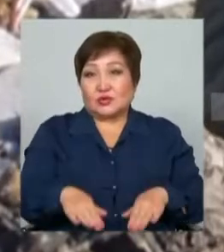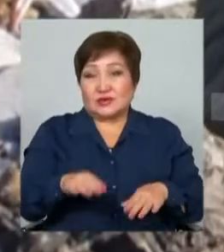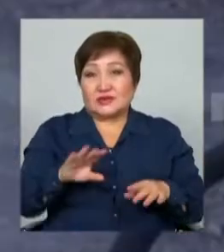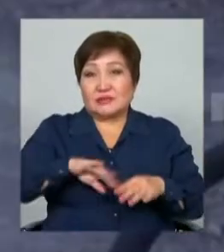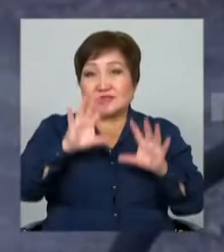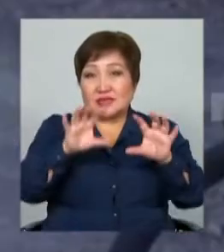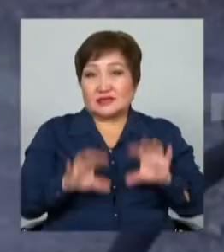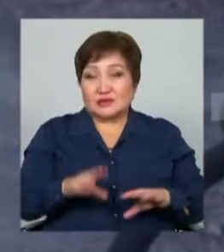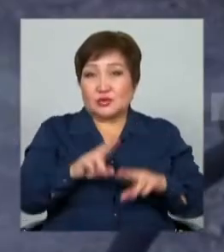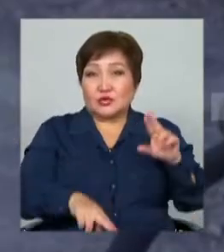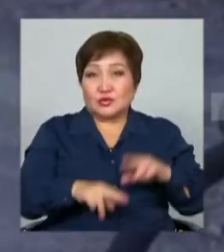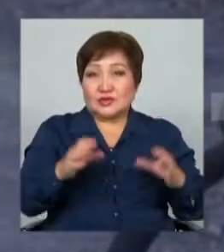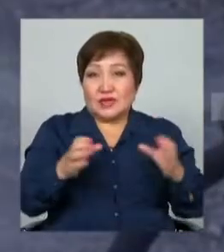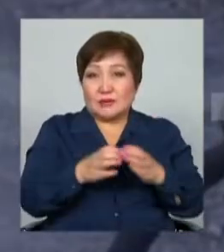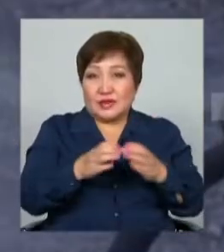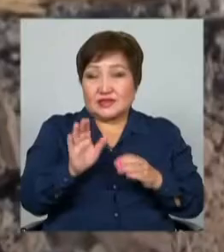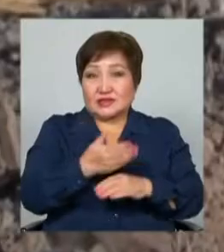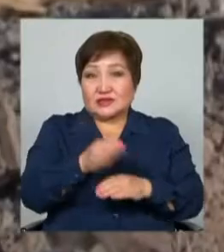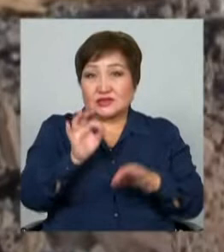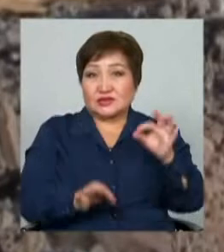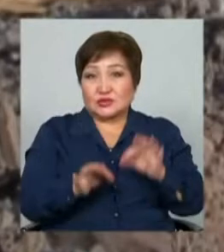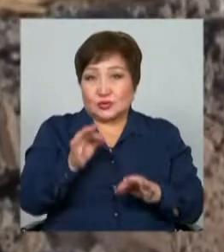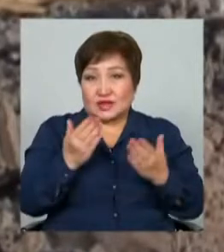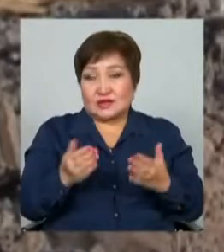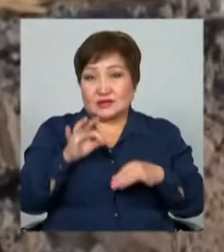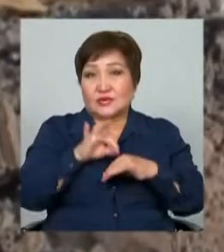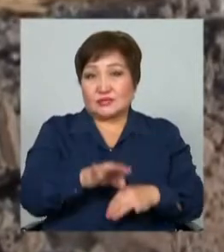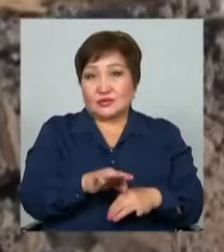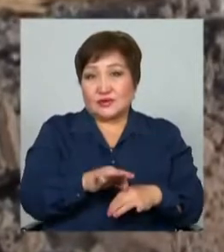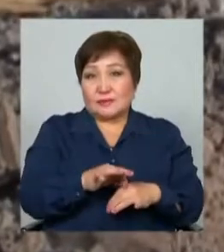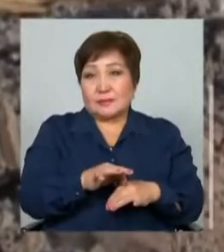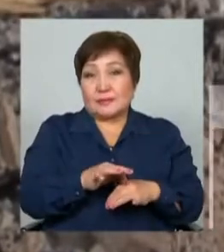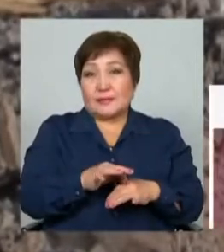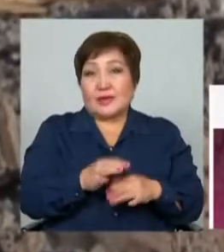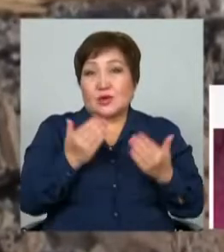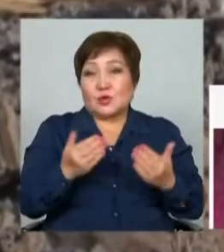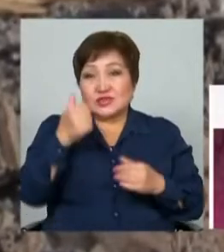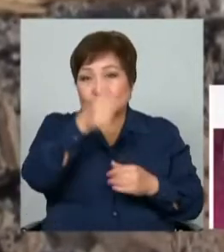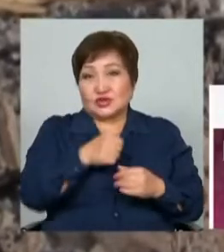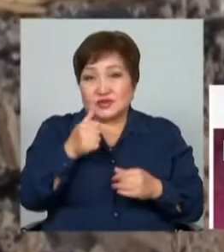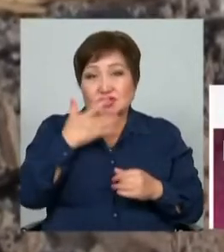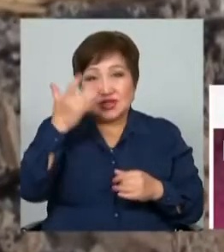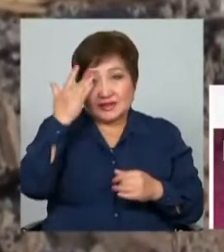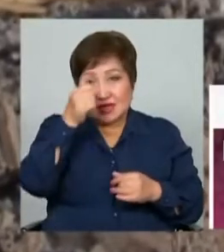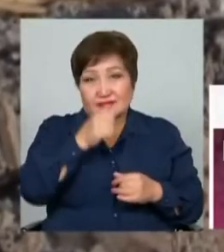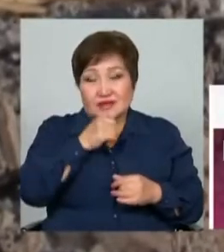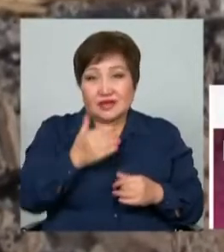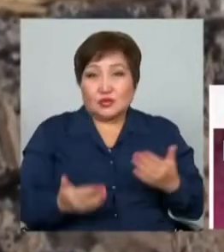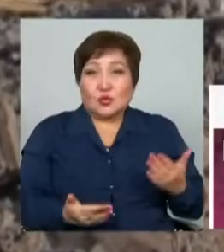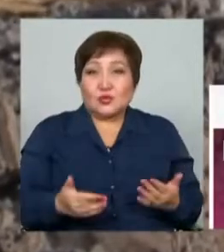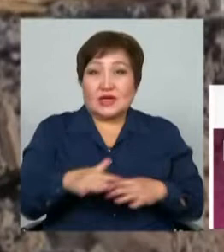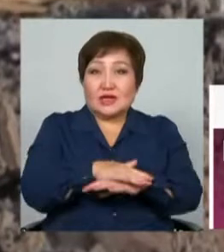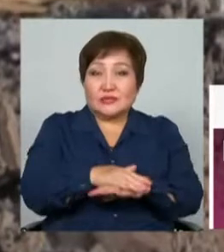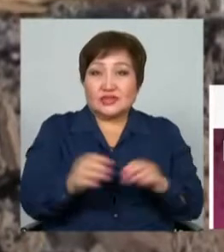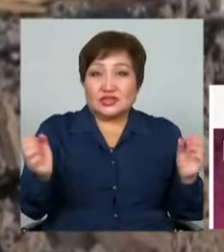компаниясы арасында сот ісі жүріп жатқан көрінеді. Осы жылдың жаз айында тұрғындармен жиналып, жауапты